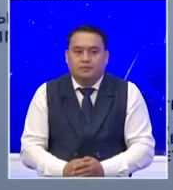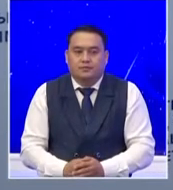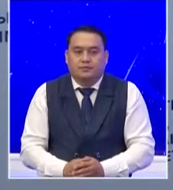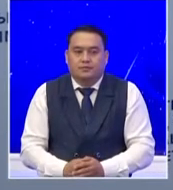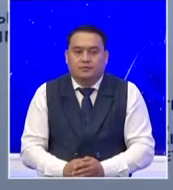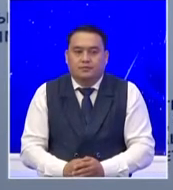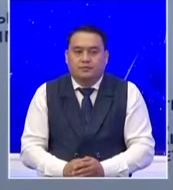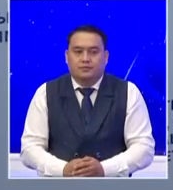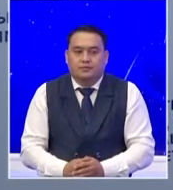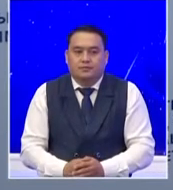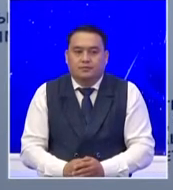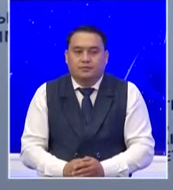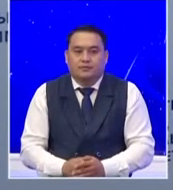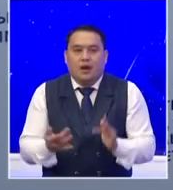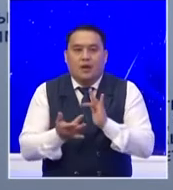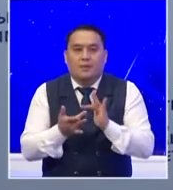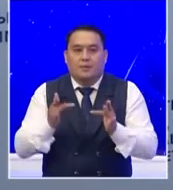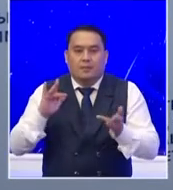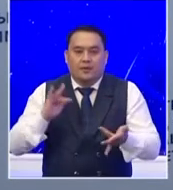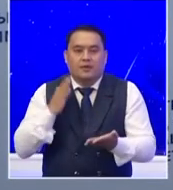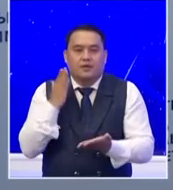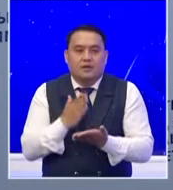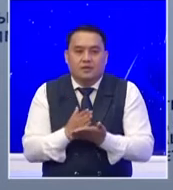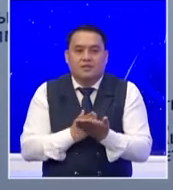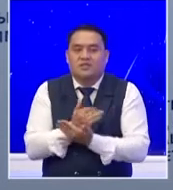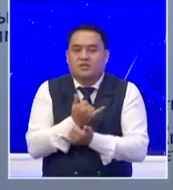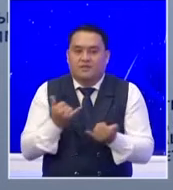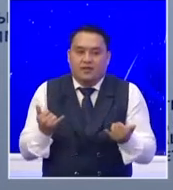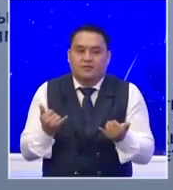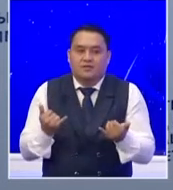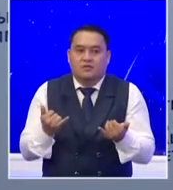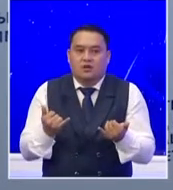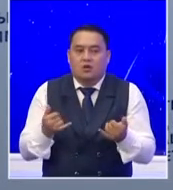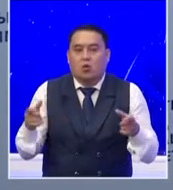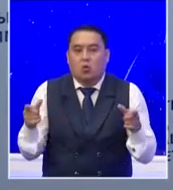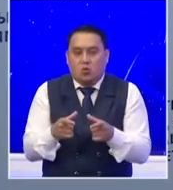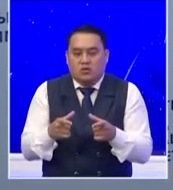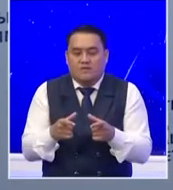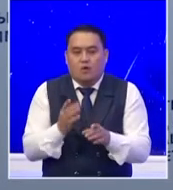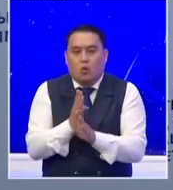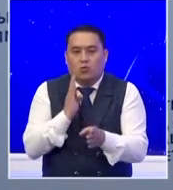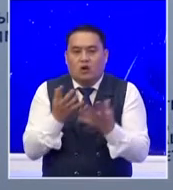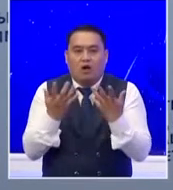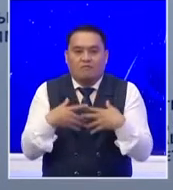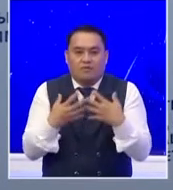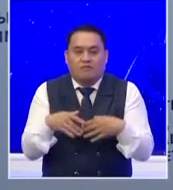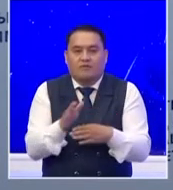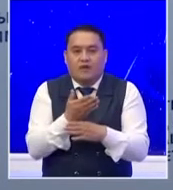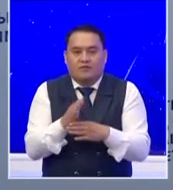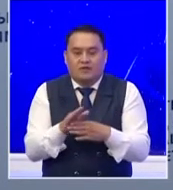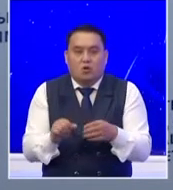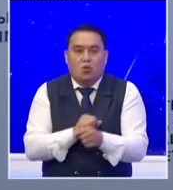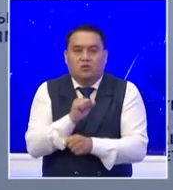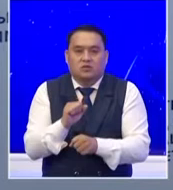На самом веб-портале электронного правительства имеется сервис по бронированию очереди, который автоматом распределяет данную